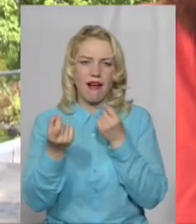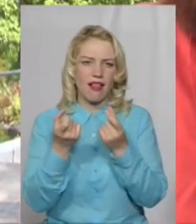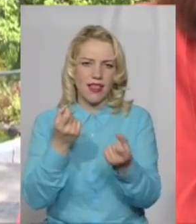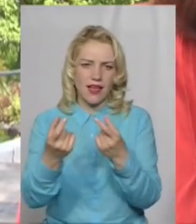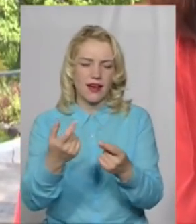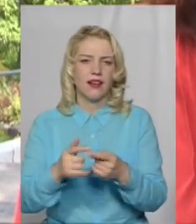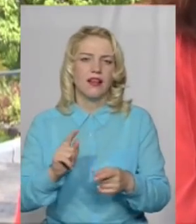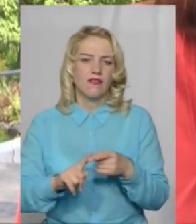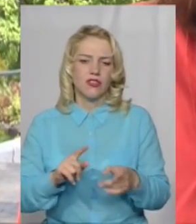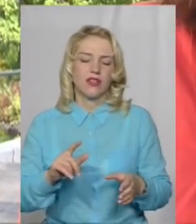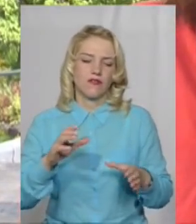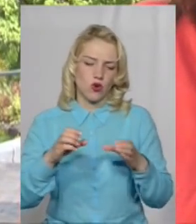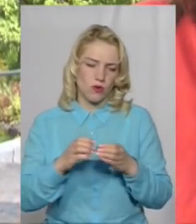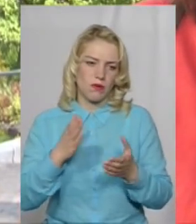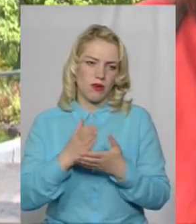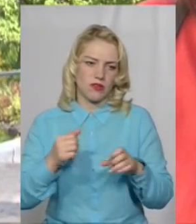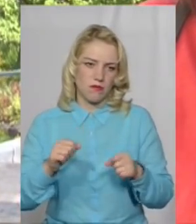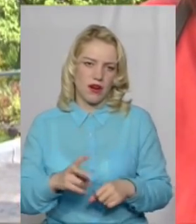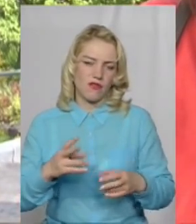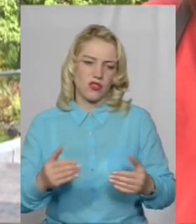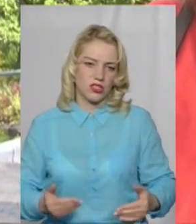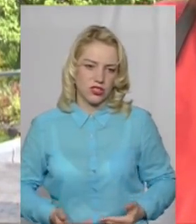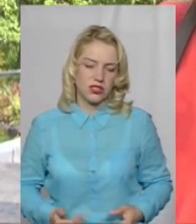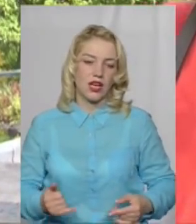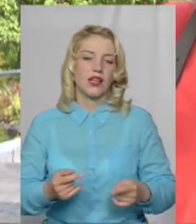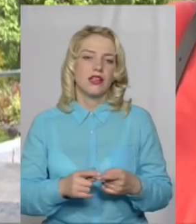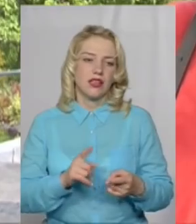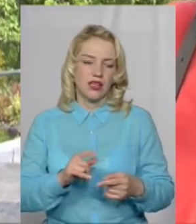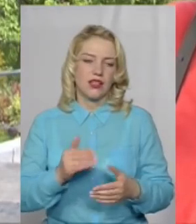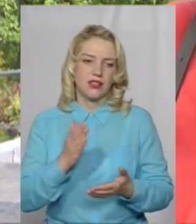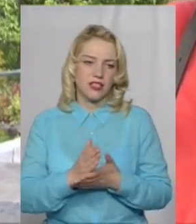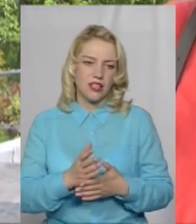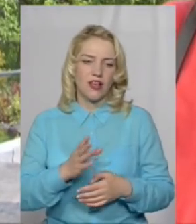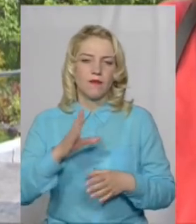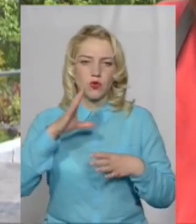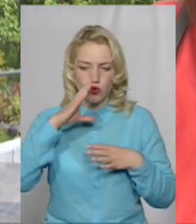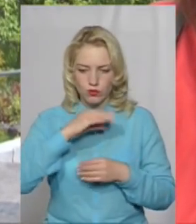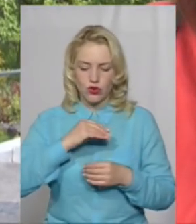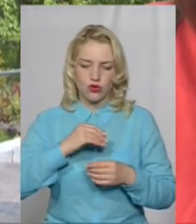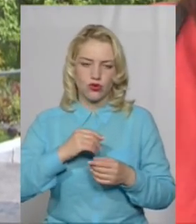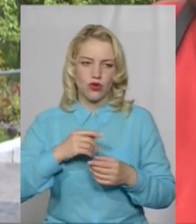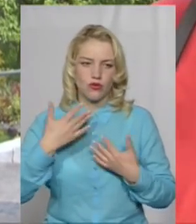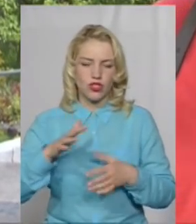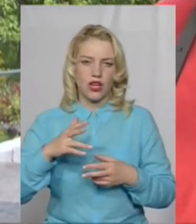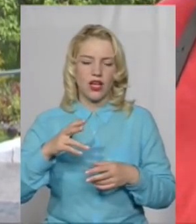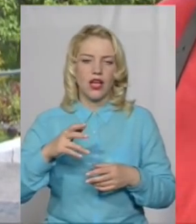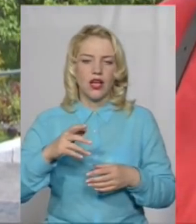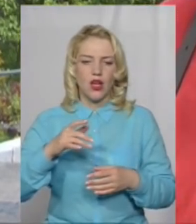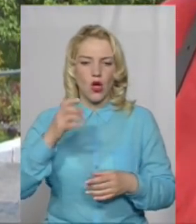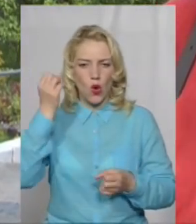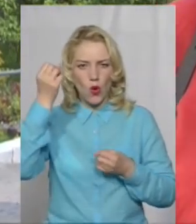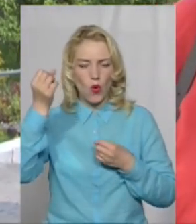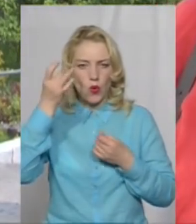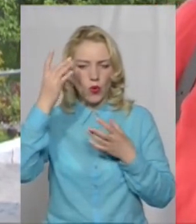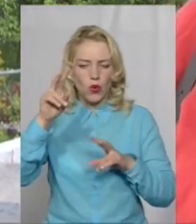групах, вони мають право на життя і зрештою дуже успішно культивуються уже впродовж століть. В той же час